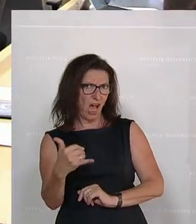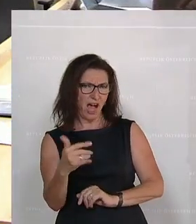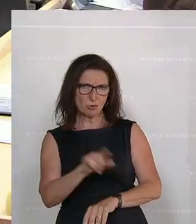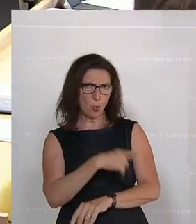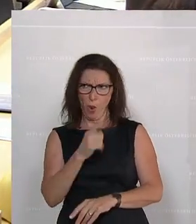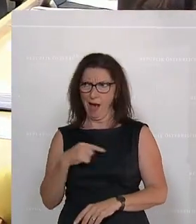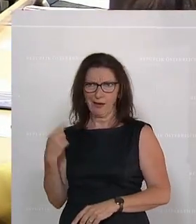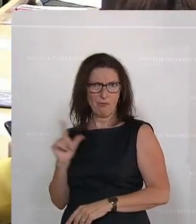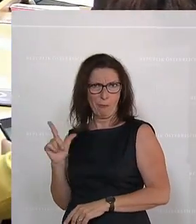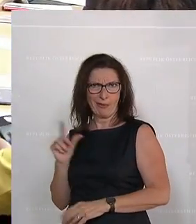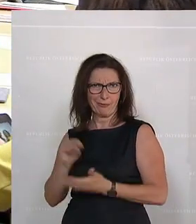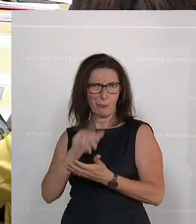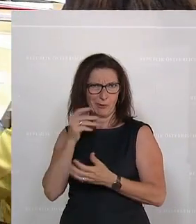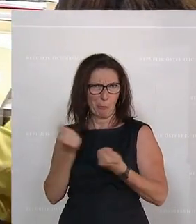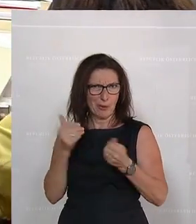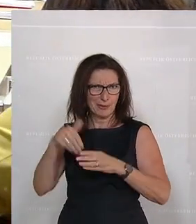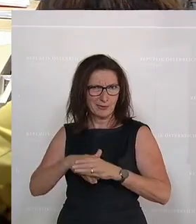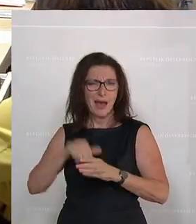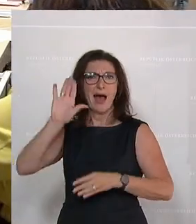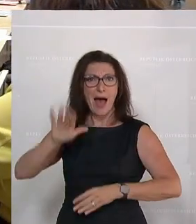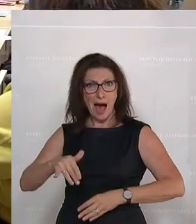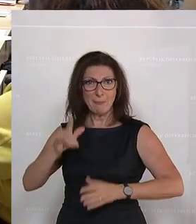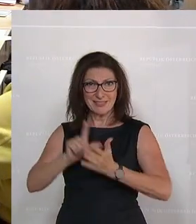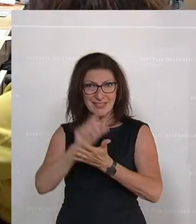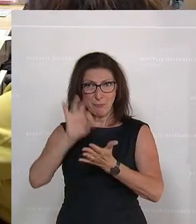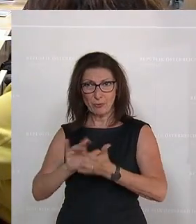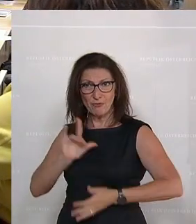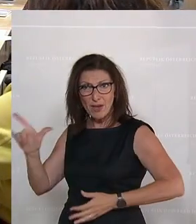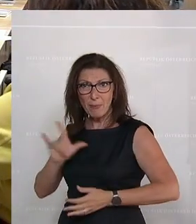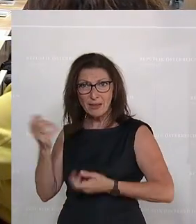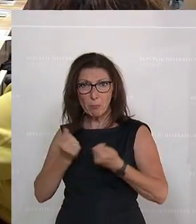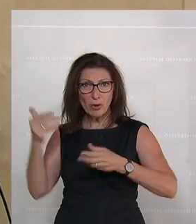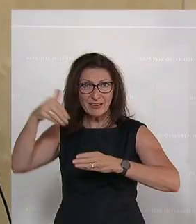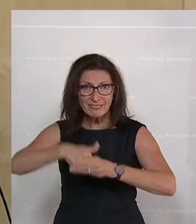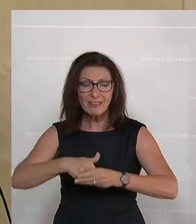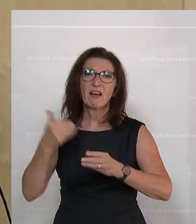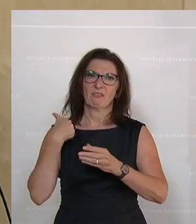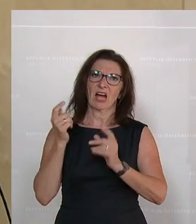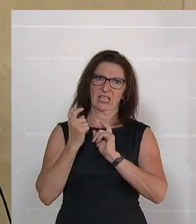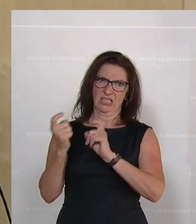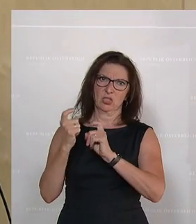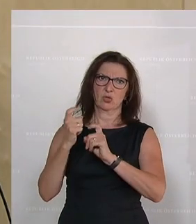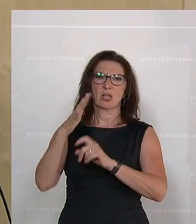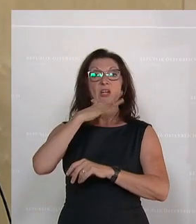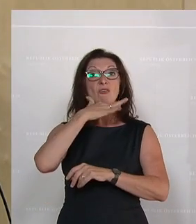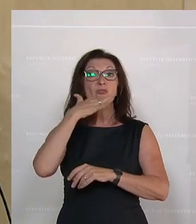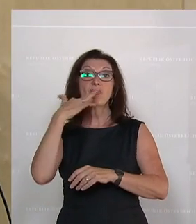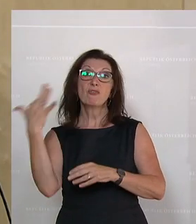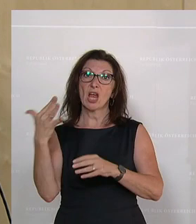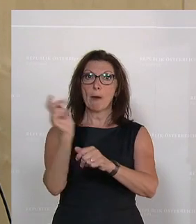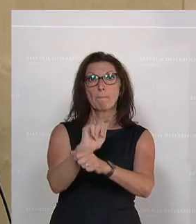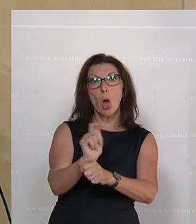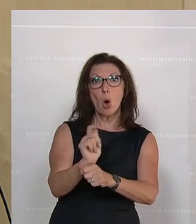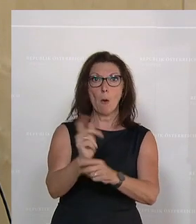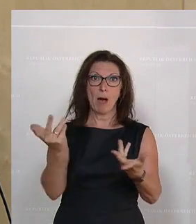politik für beide aber zumindest seit wir in der politik sind hat man auch darüber diskutiert viele politische beobachter auch medienvertreter haben es